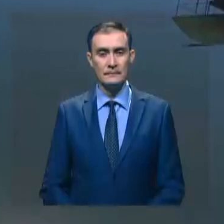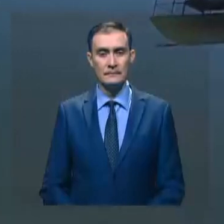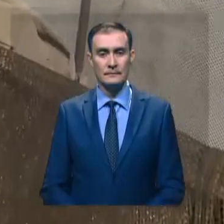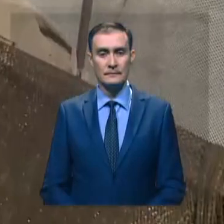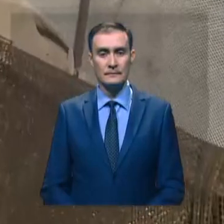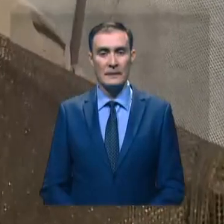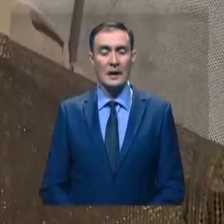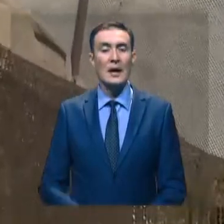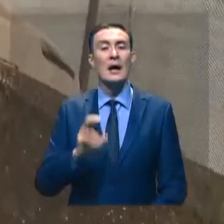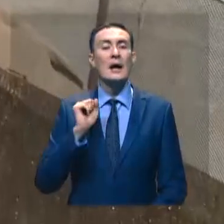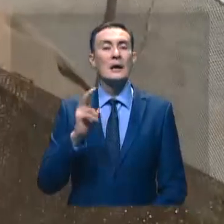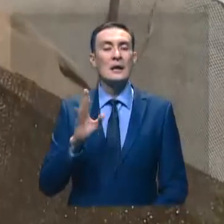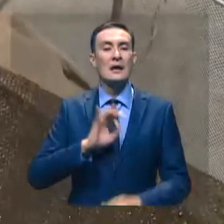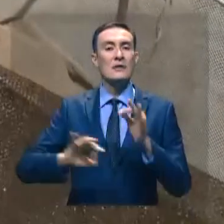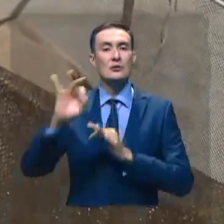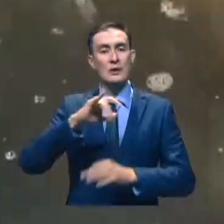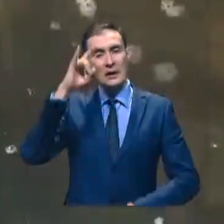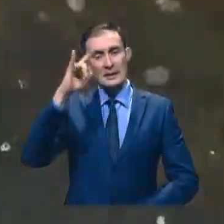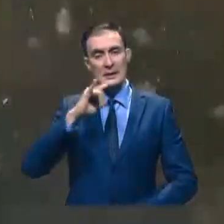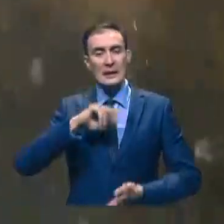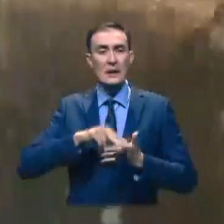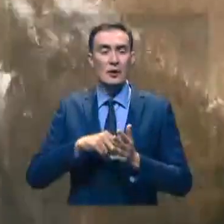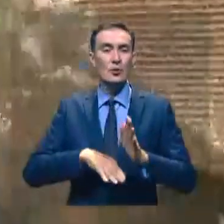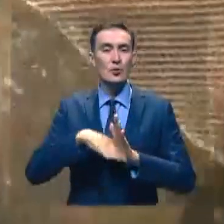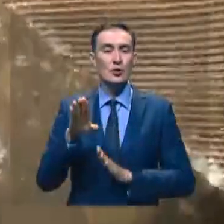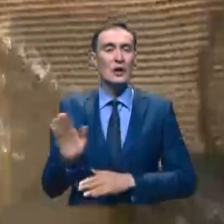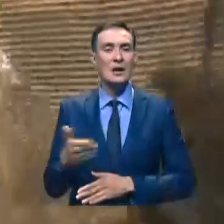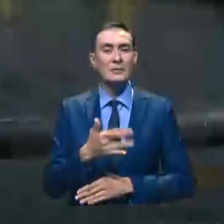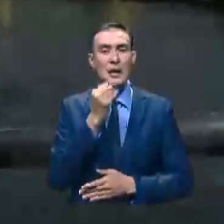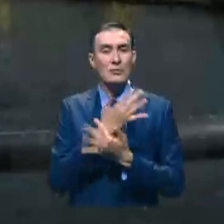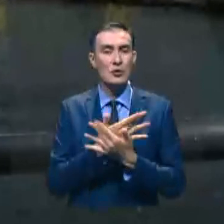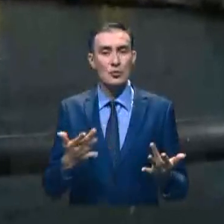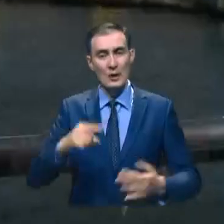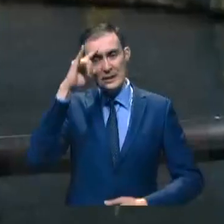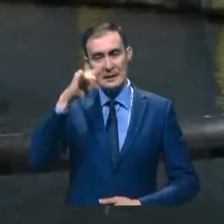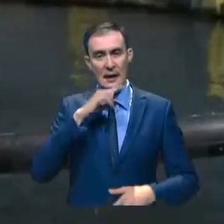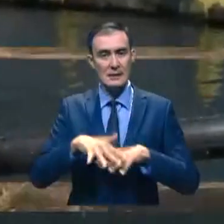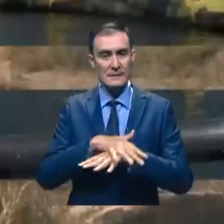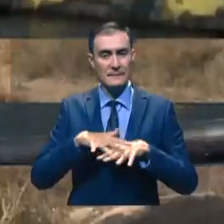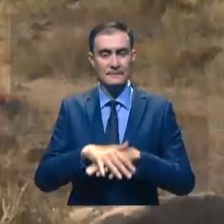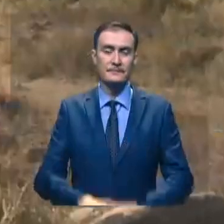Не только по четвергам. Как на востоке страны намерены улучшить рыбное меню казахстанцев.